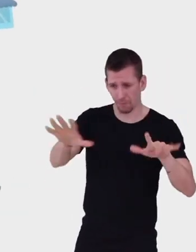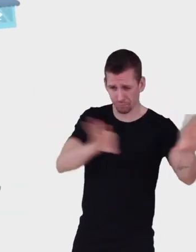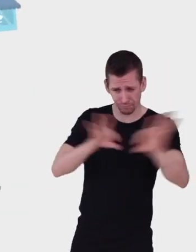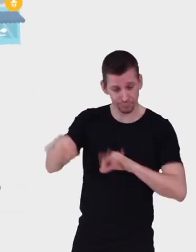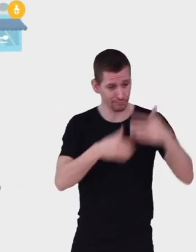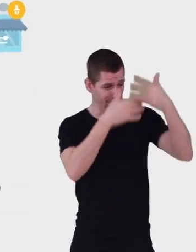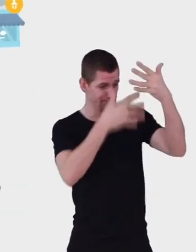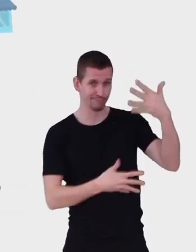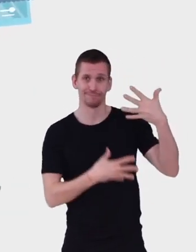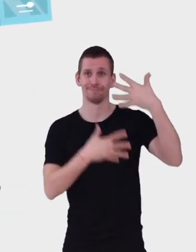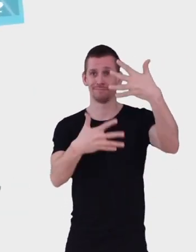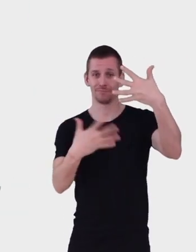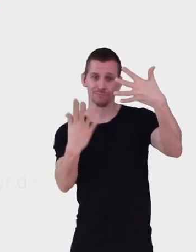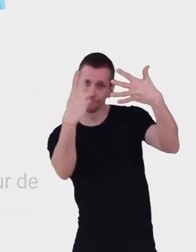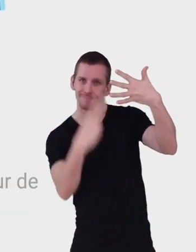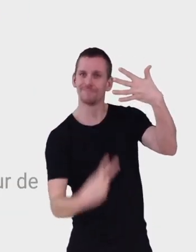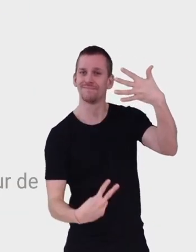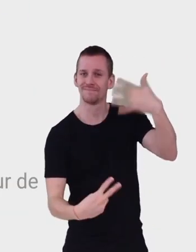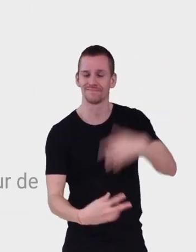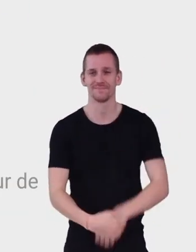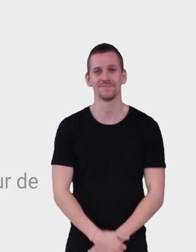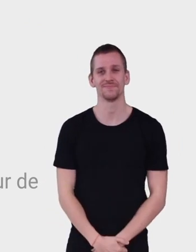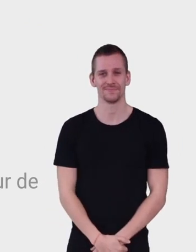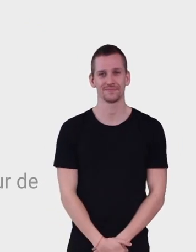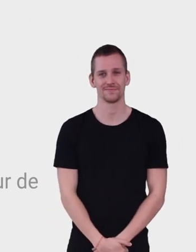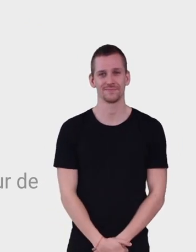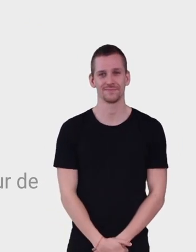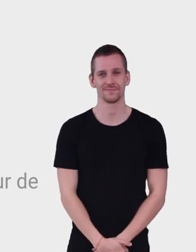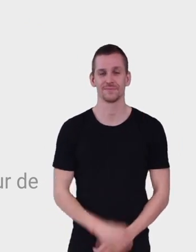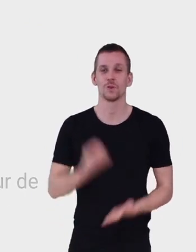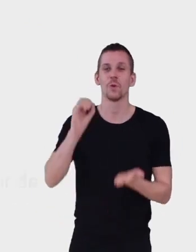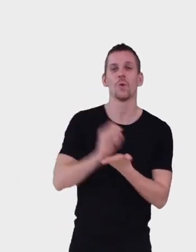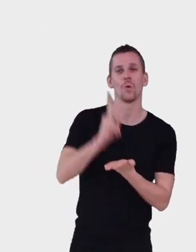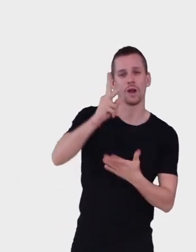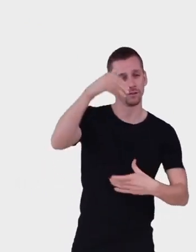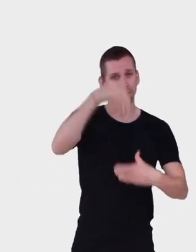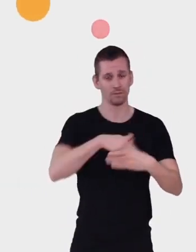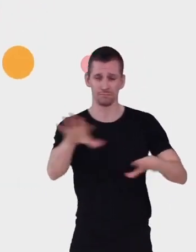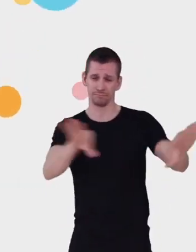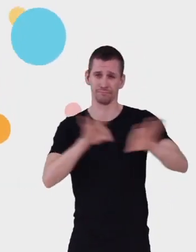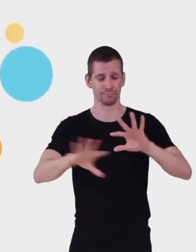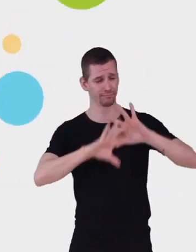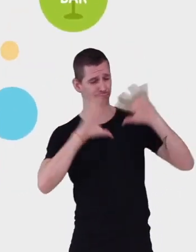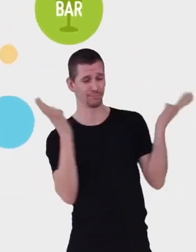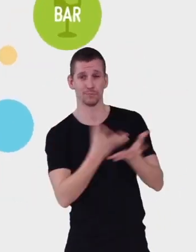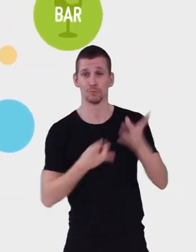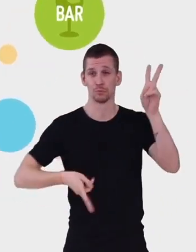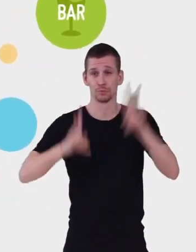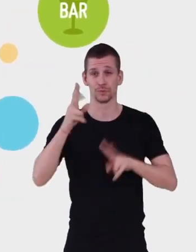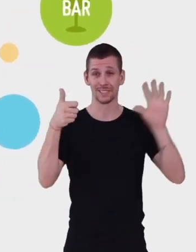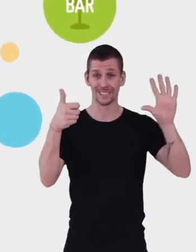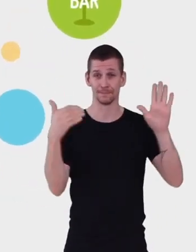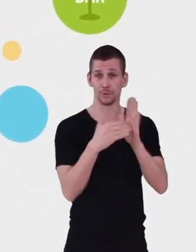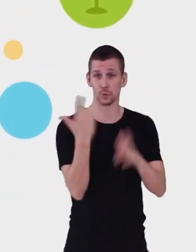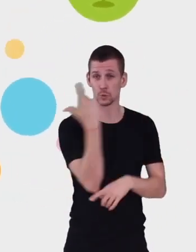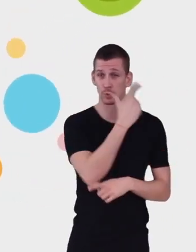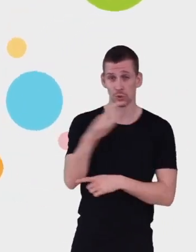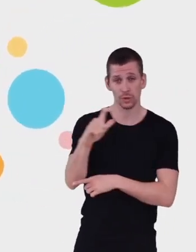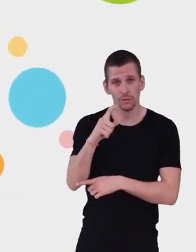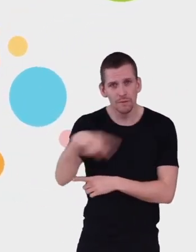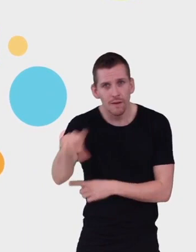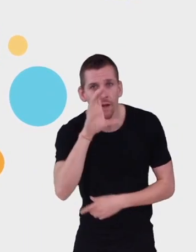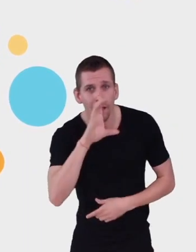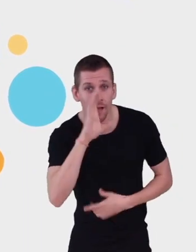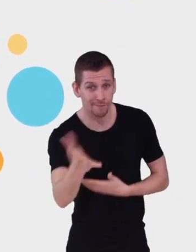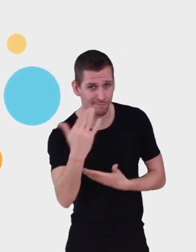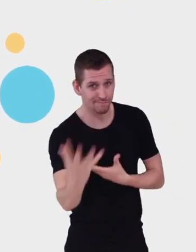critères sélectionnés, effectuez votre recherche et découvrez les établissements autour de vous qui vous correspondent. Déjà plus de 6200